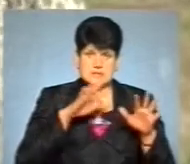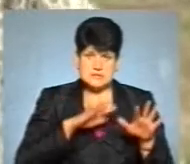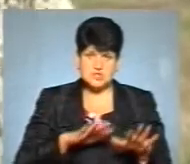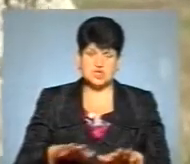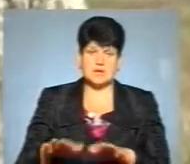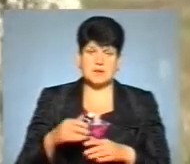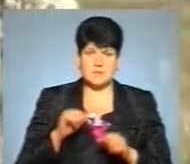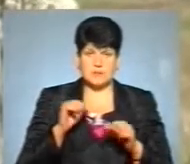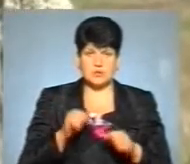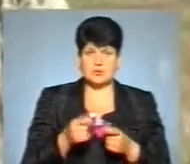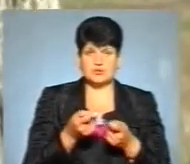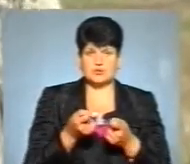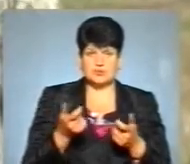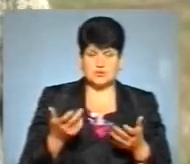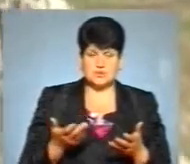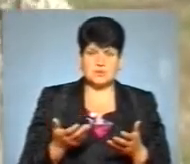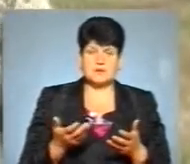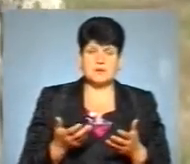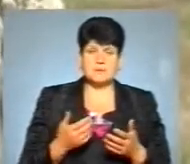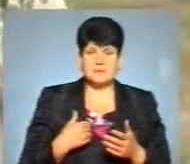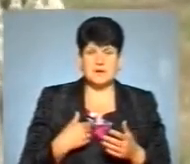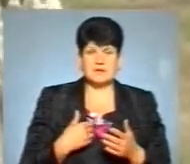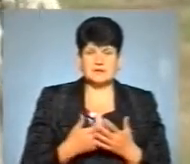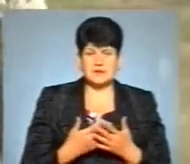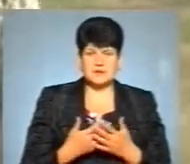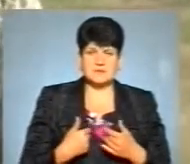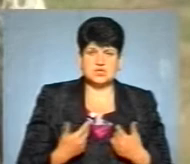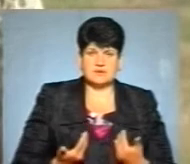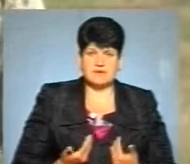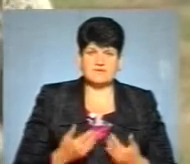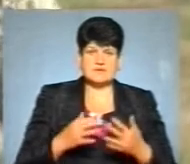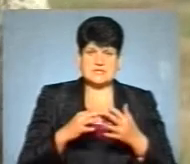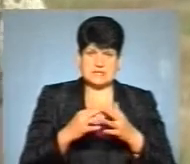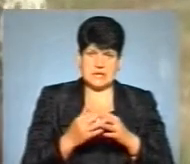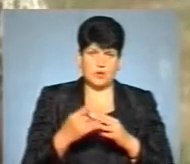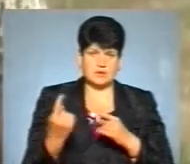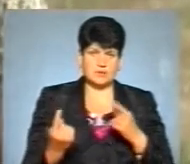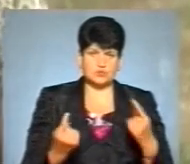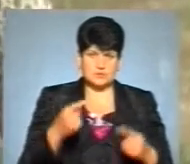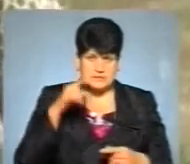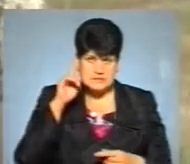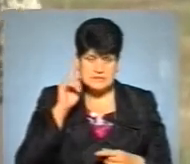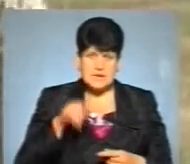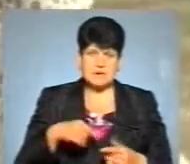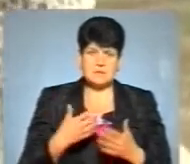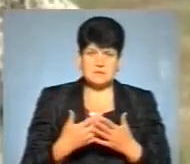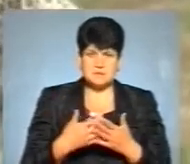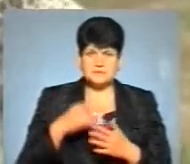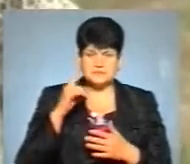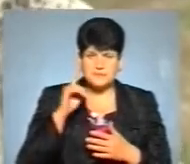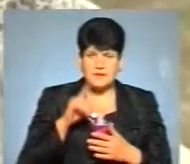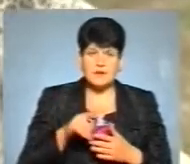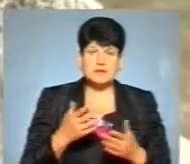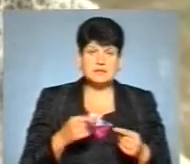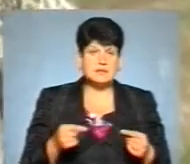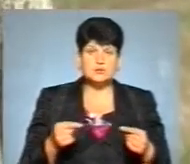могли хоча б хоч щось трошки. Ну, ми таке, знаєте, живемо в селі, одно друге знаємо, та й ми приблизно прикидаємо, але так